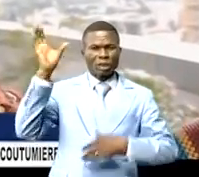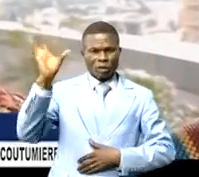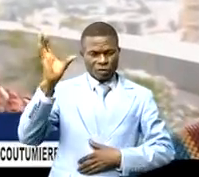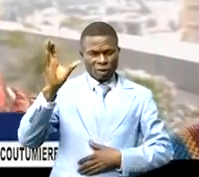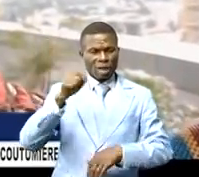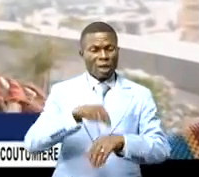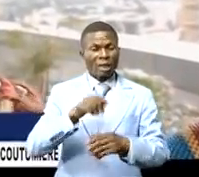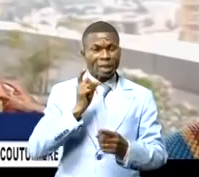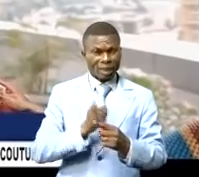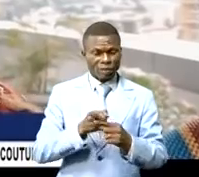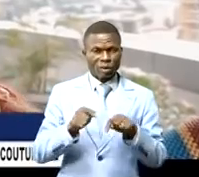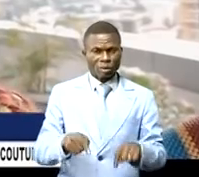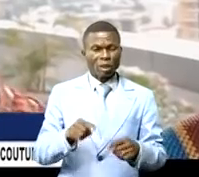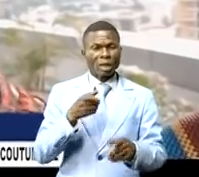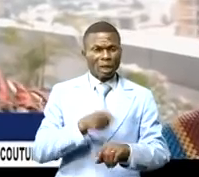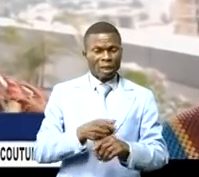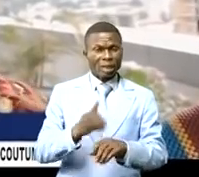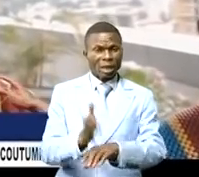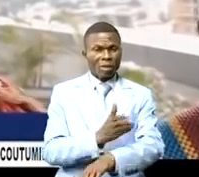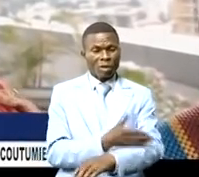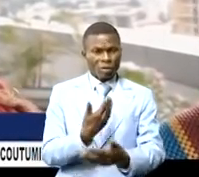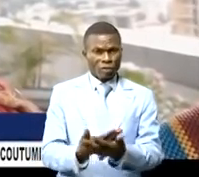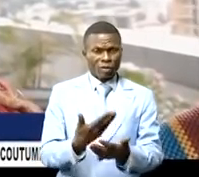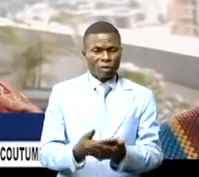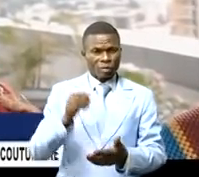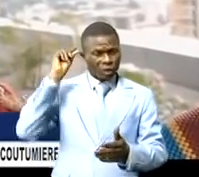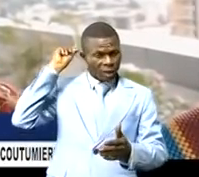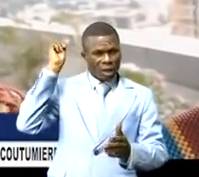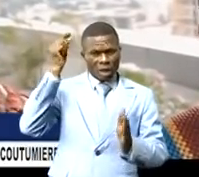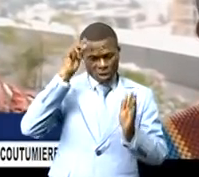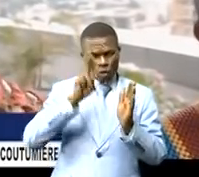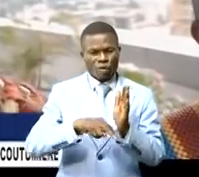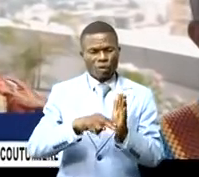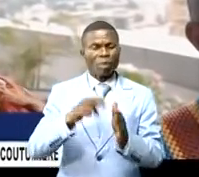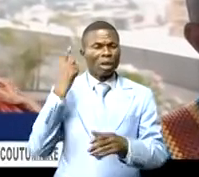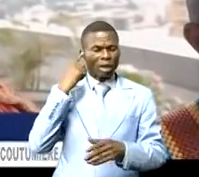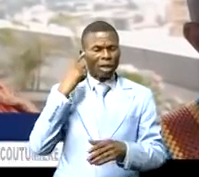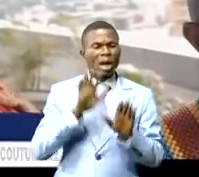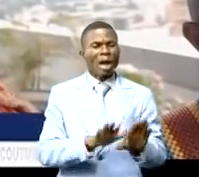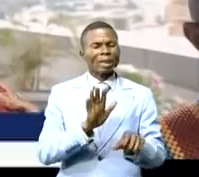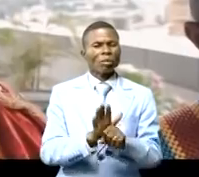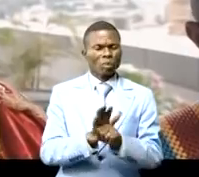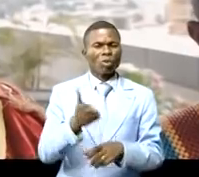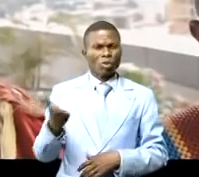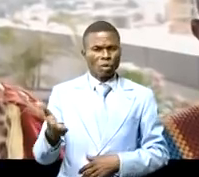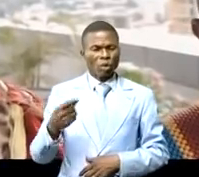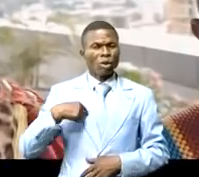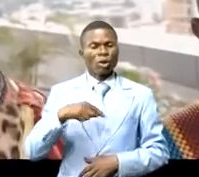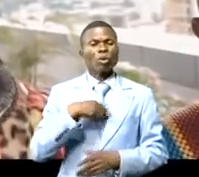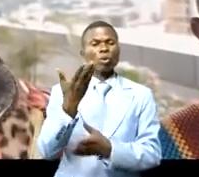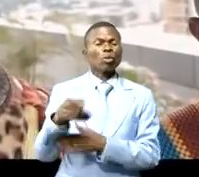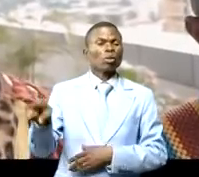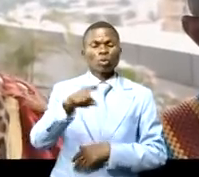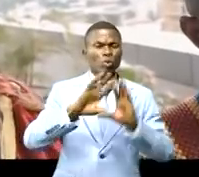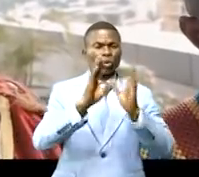temps sont durs, les temps filent, et ce gouvernement était très attendu. Nous vous invitons, vous